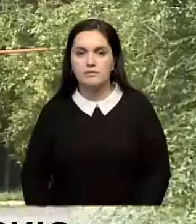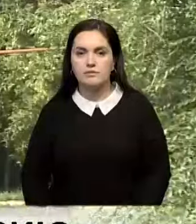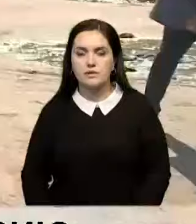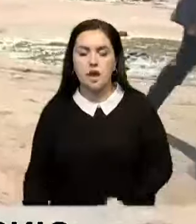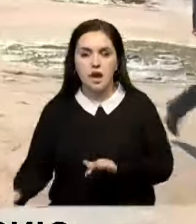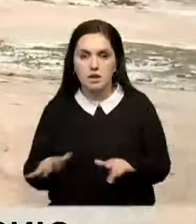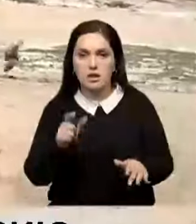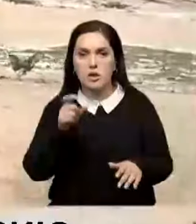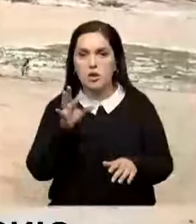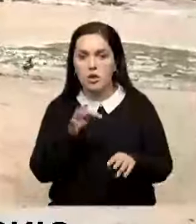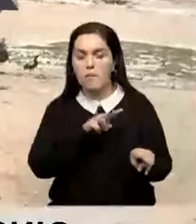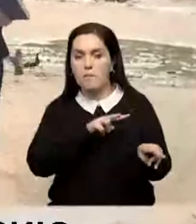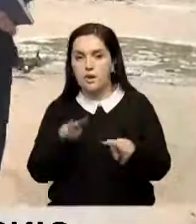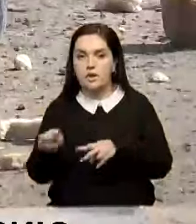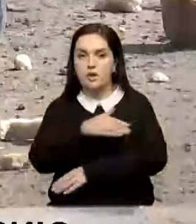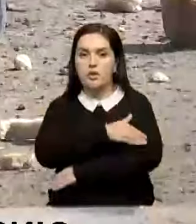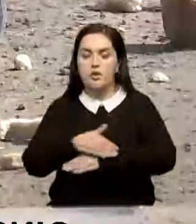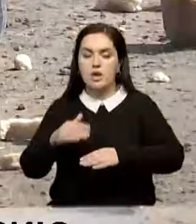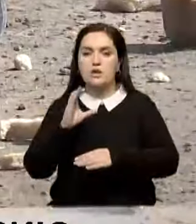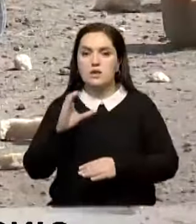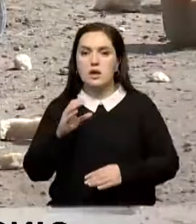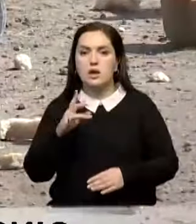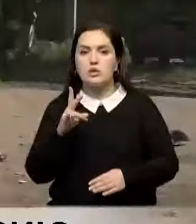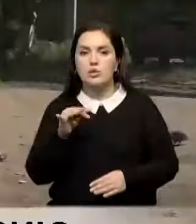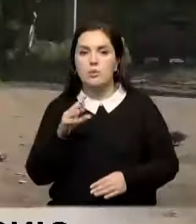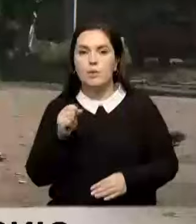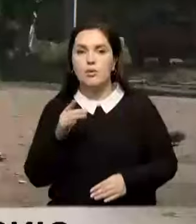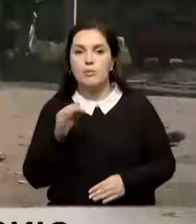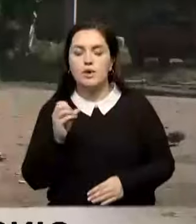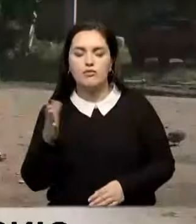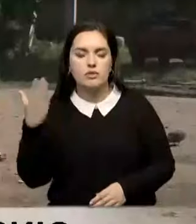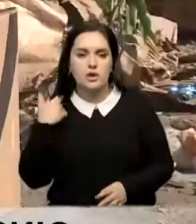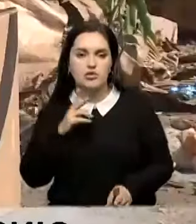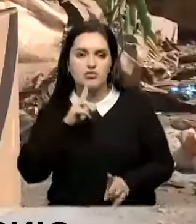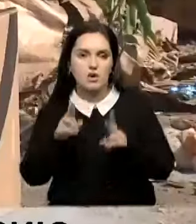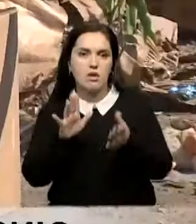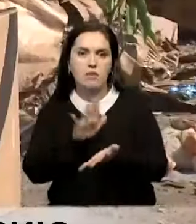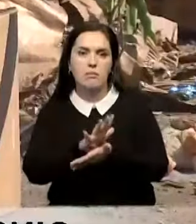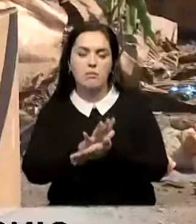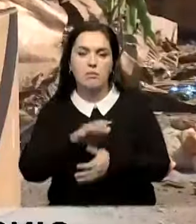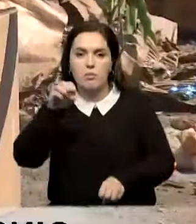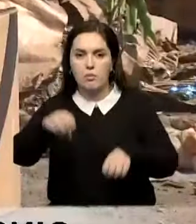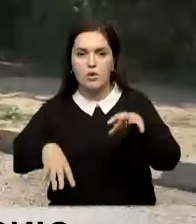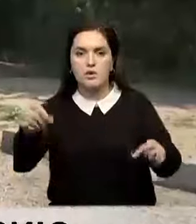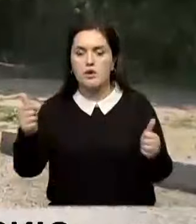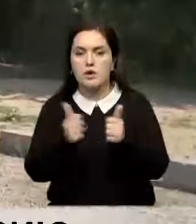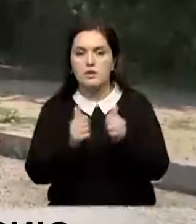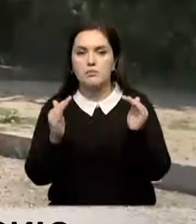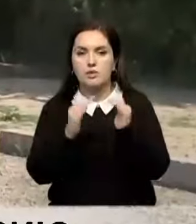Акция «Экопатруль» началась с улицы Сагадата Нурмагамбетова. Местные жители давно жалуются на кучу мусора рядом с их домами.